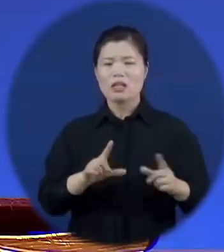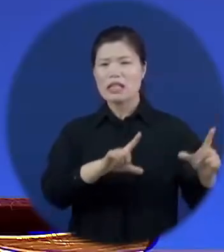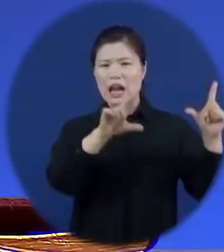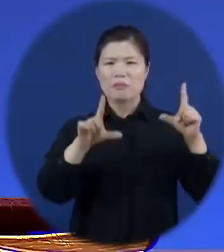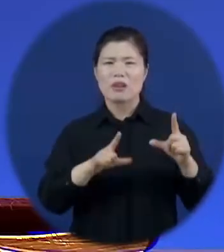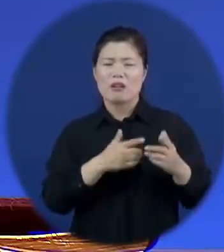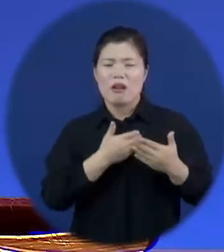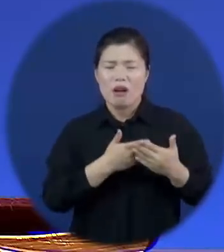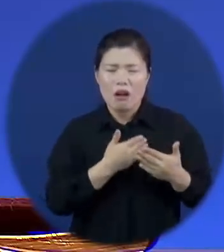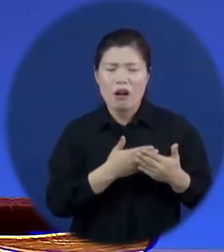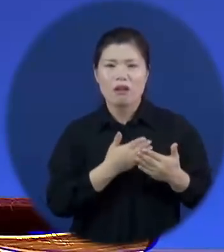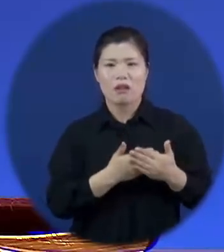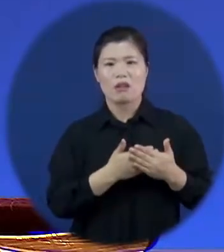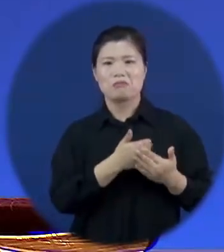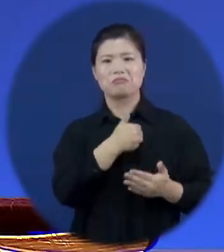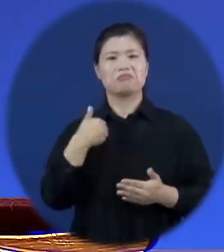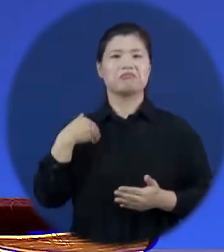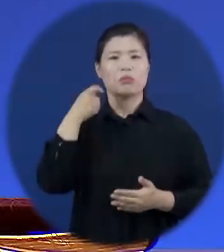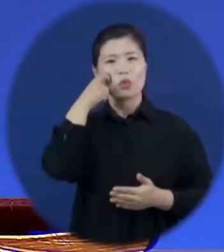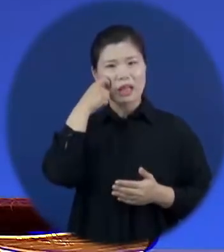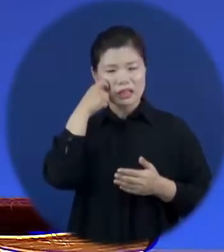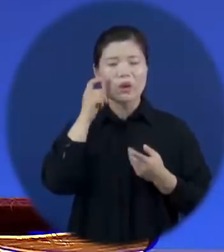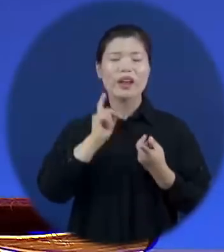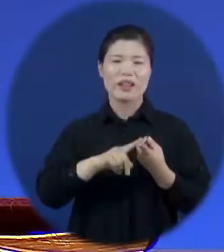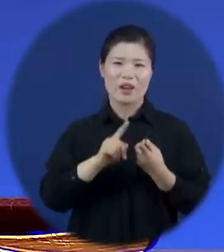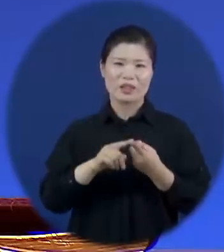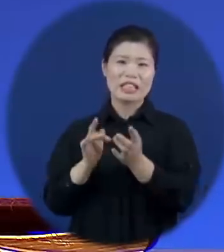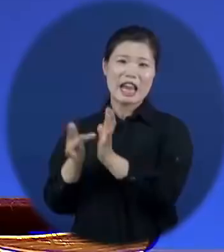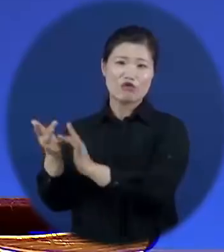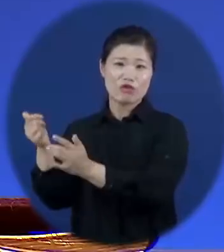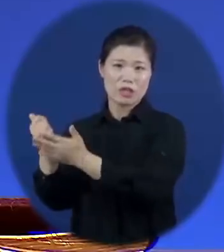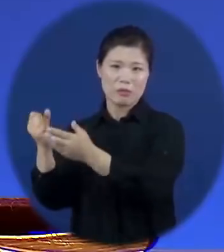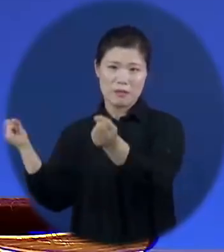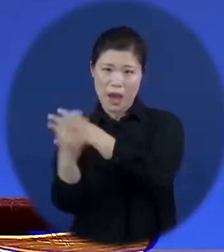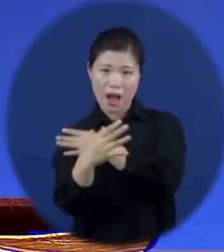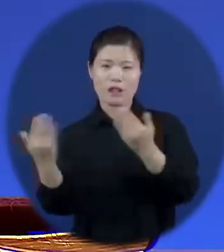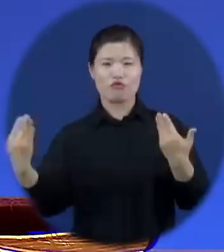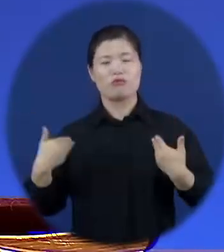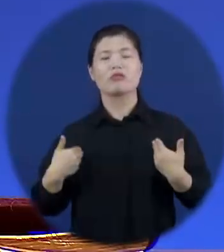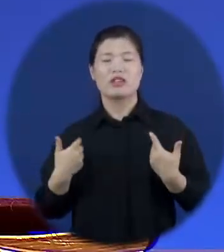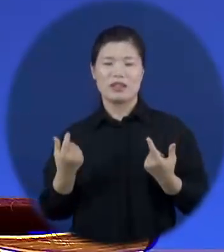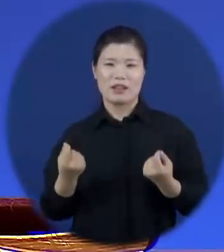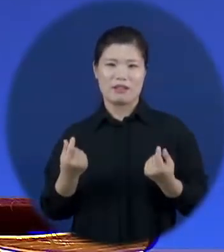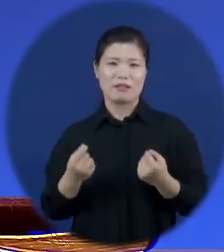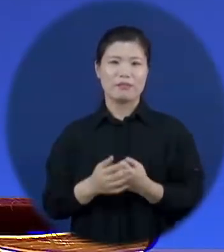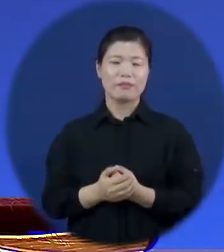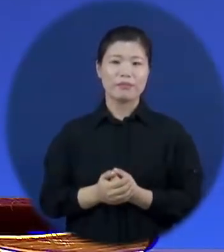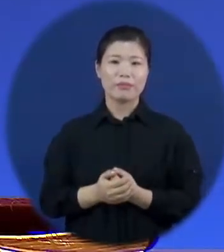불안과 불만족에 대한 해답을 줄 수 있을 것 같기 때문이었습니다.